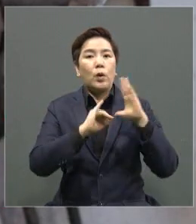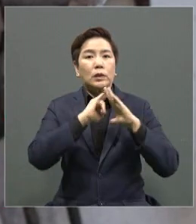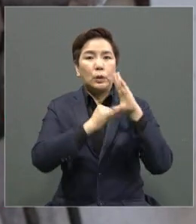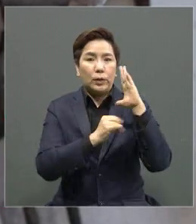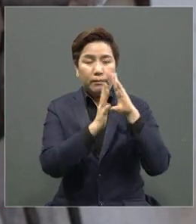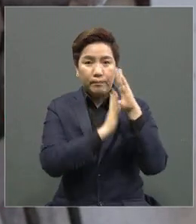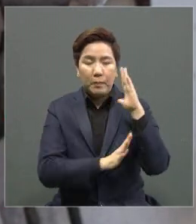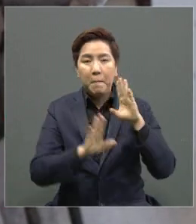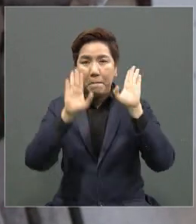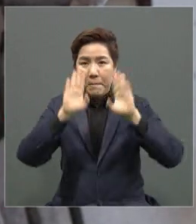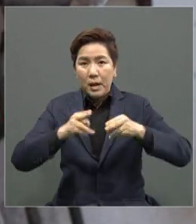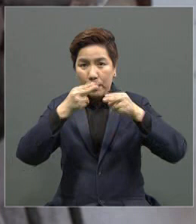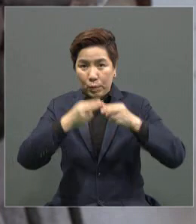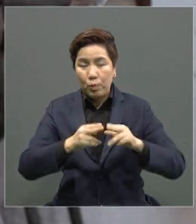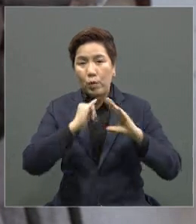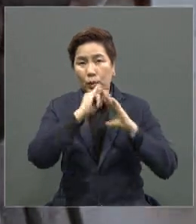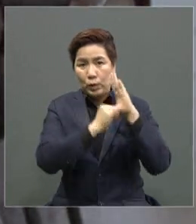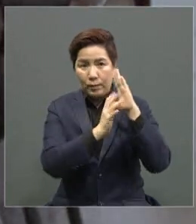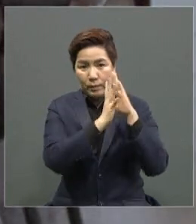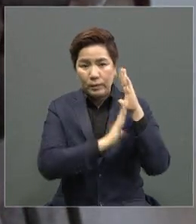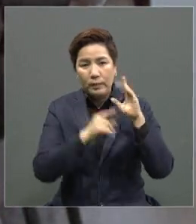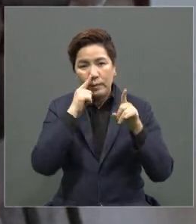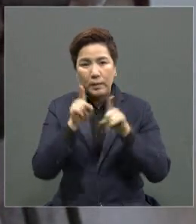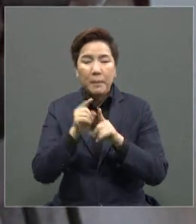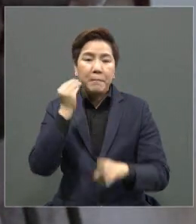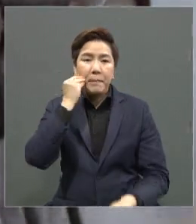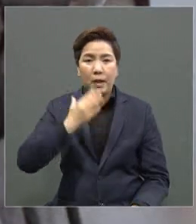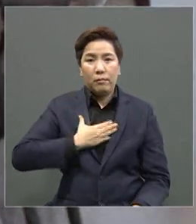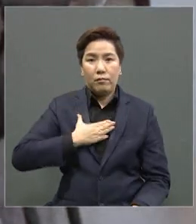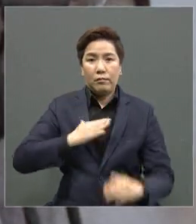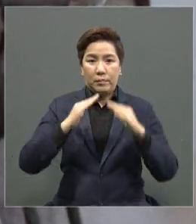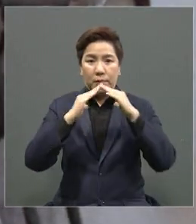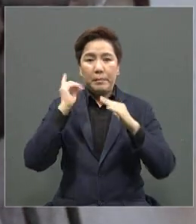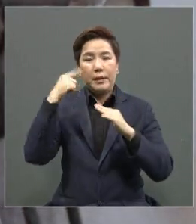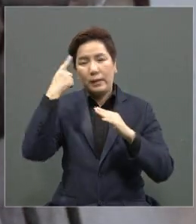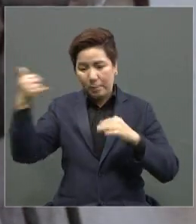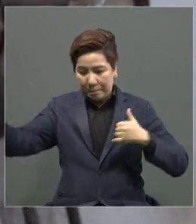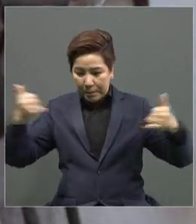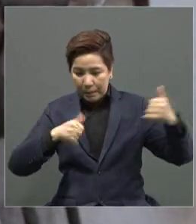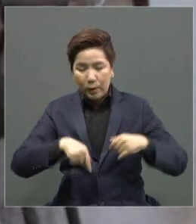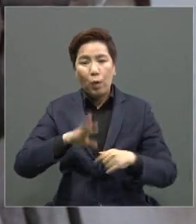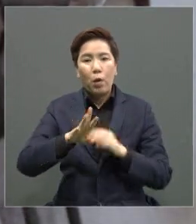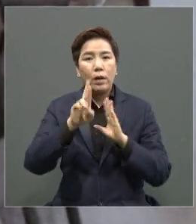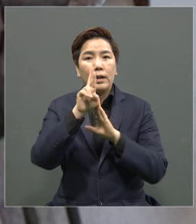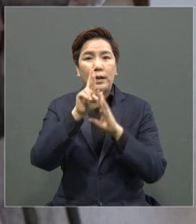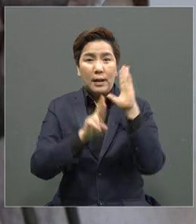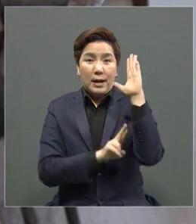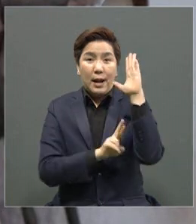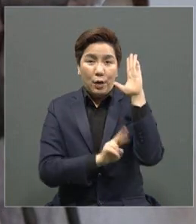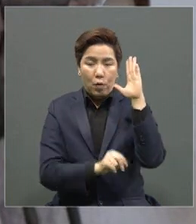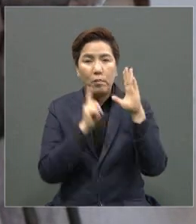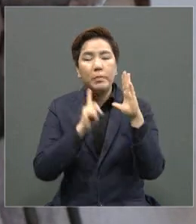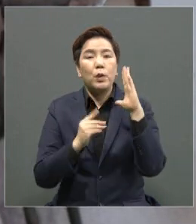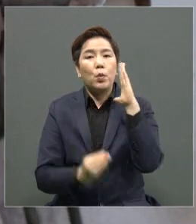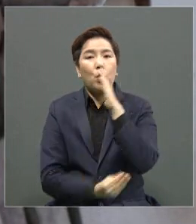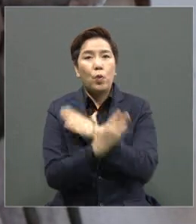ที่ยวแล้วก็อัตลักษณ์ต่างๆรวมถึงเหมือนของบ้านที่ฉันเองเนี่ยค่ะก็เราก็เป็นสถานที่ท่องเที่ยวแห่งหนึ่งของจังหวัดระนองแล้วก็ถือว่าได้เป็นโอก